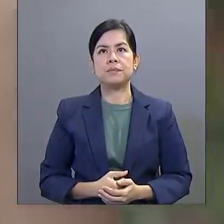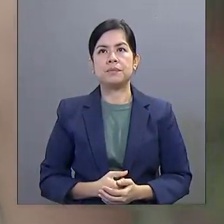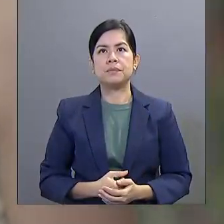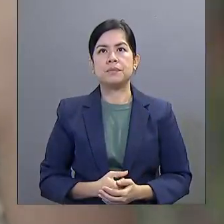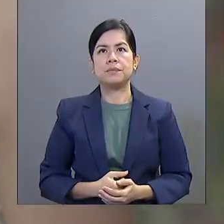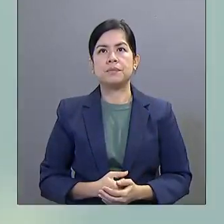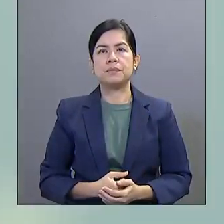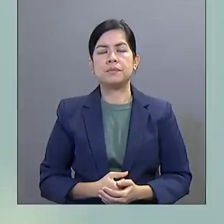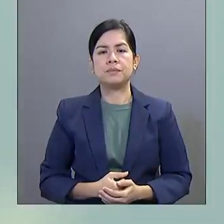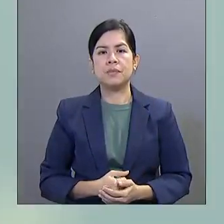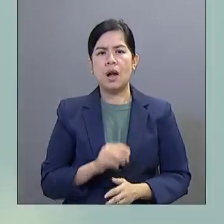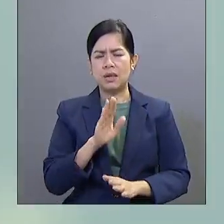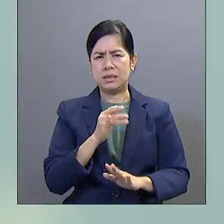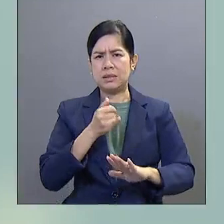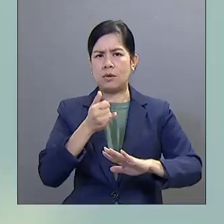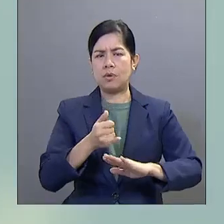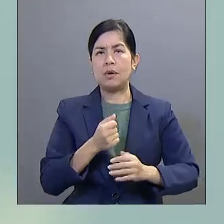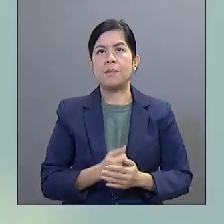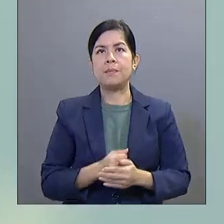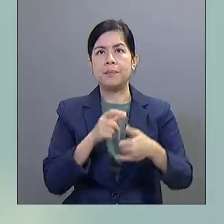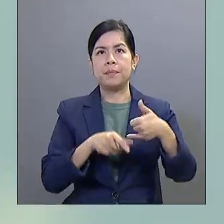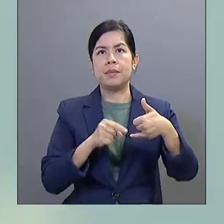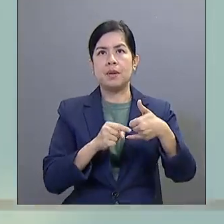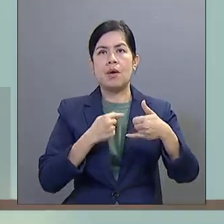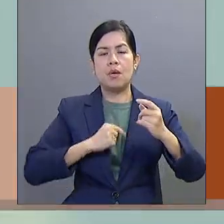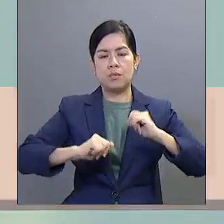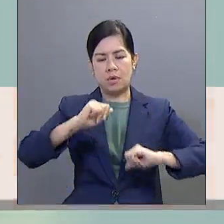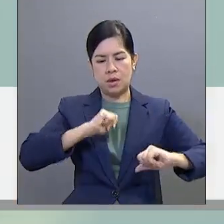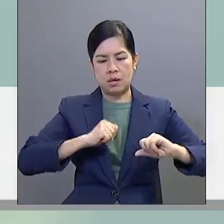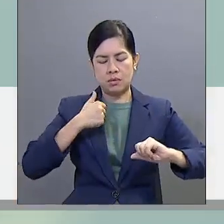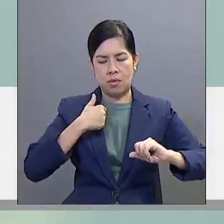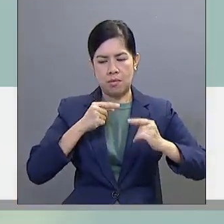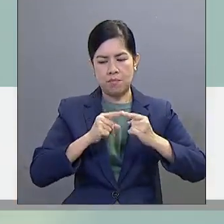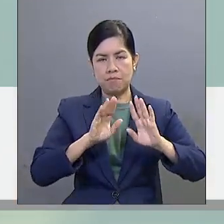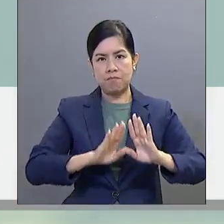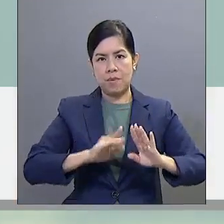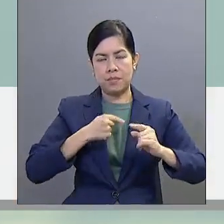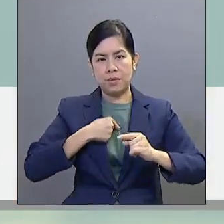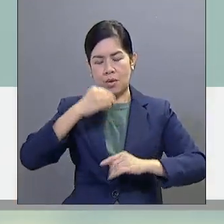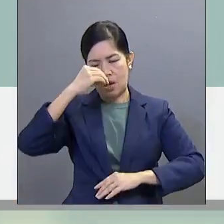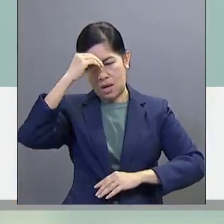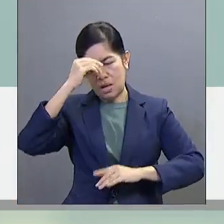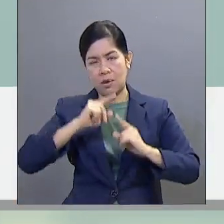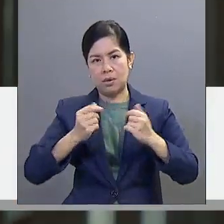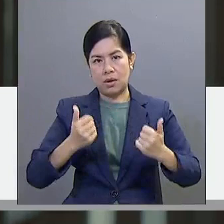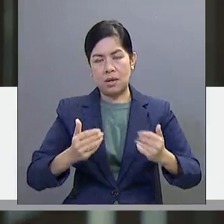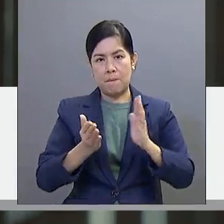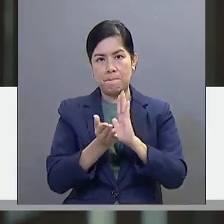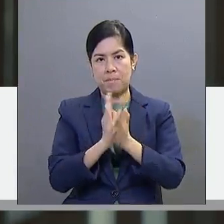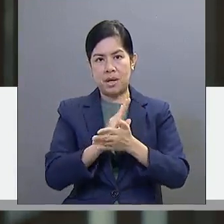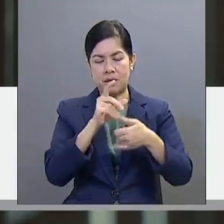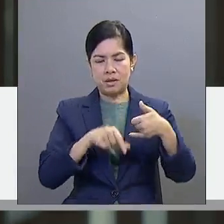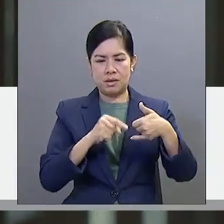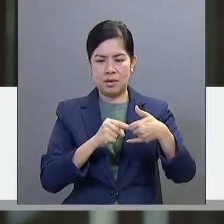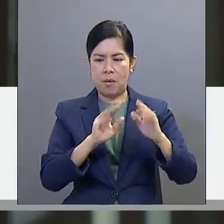อย่าโดดเลย ปกติจะรับบทวัยเรียนค่ะแต่ว่าในนักขณะเหงาเจนิสเปลี่ยนลุคมาเป็นสาวเปรี้ยวนะคะเป็นวัยทำ